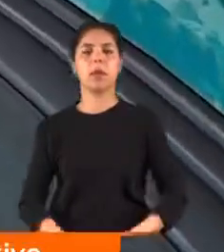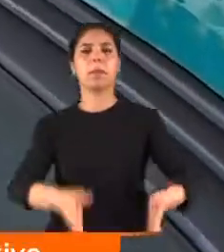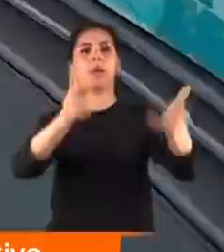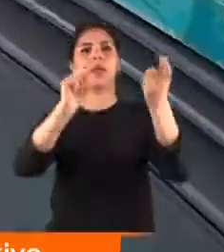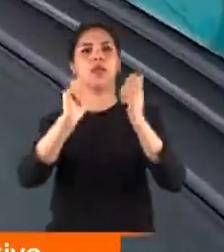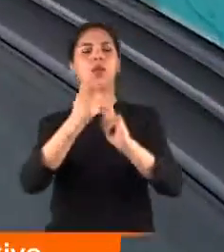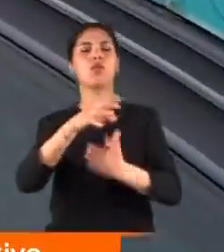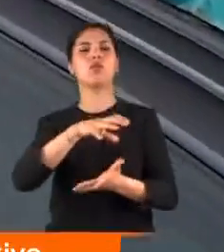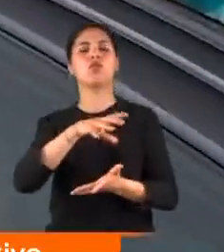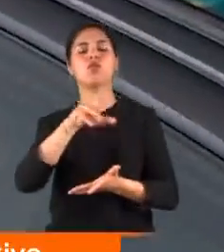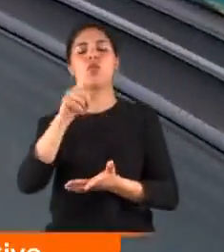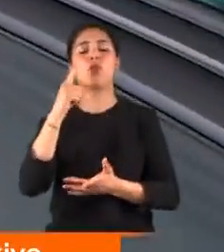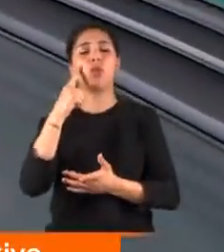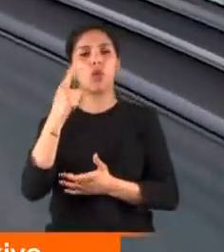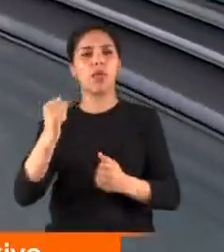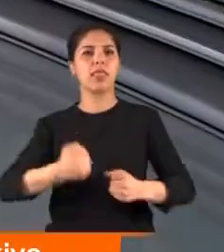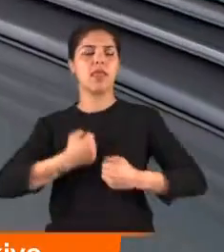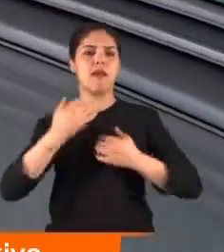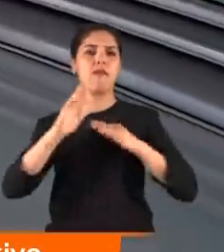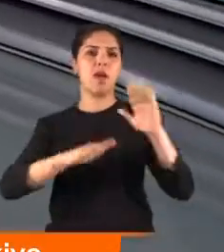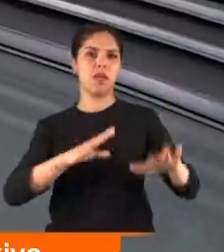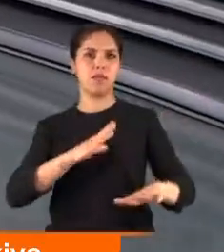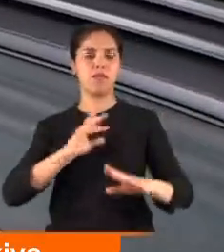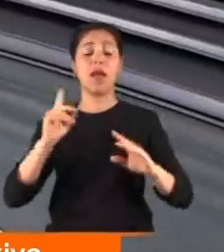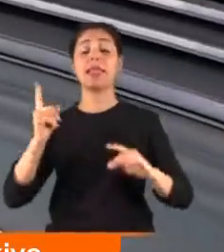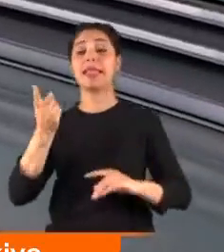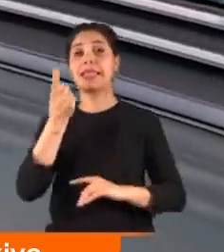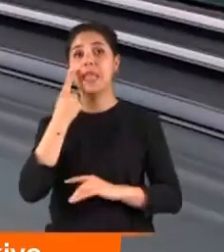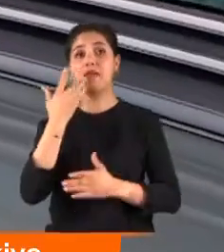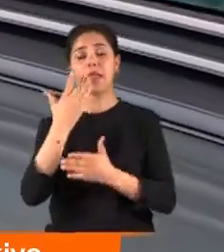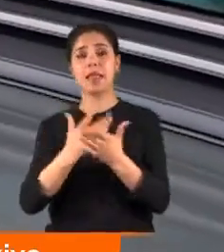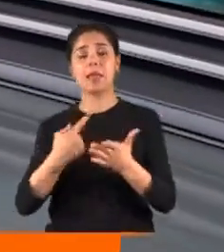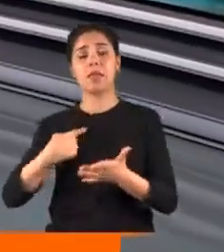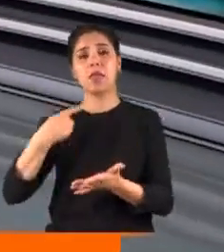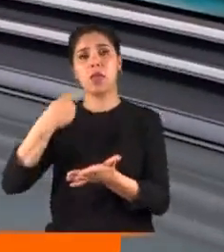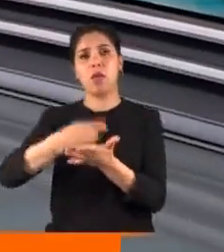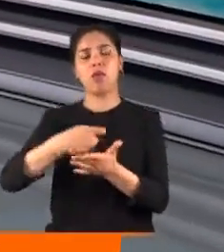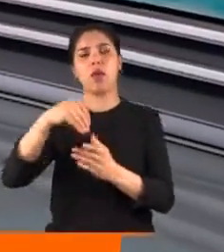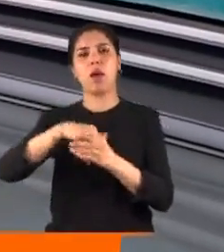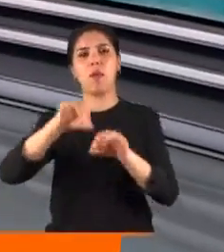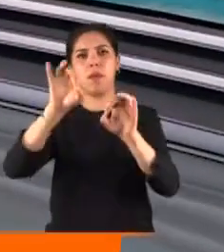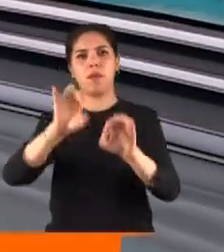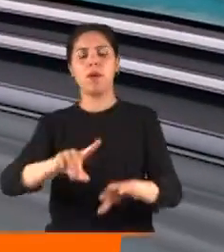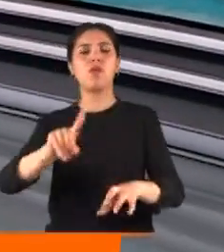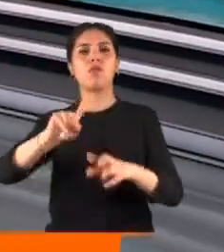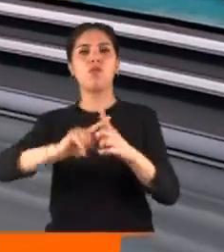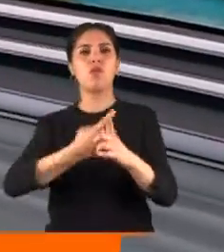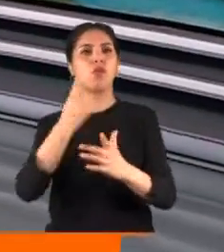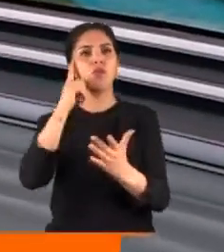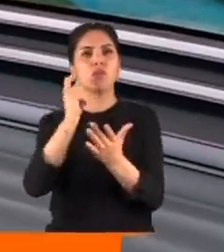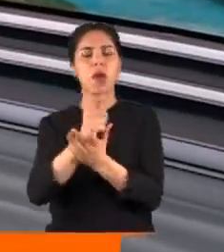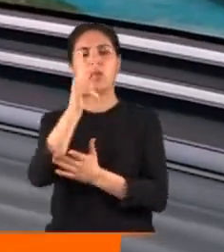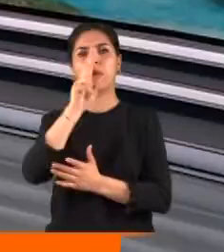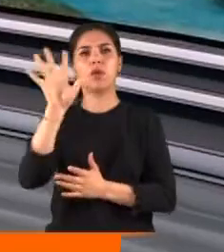Kentsel dönüşüm alanında dev bir adım atılmış. Devlet güvenli yapılar için yarısı bizden kampanyasını başlatmıştı. Başvuru sayısı 259 bini